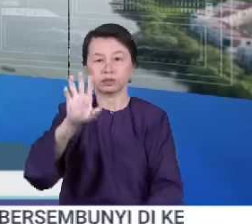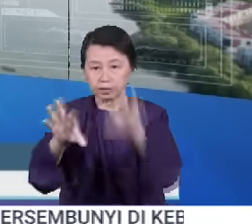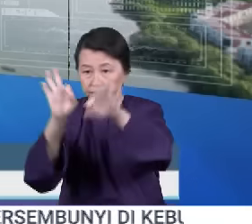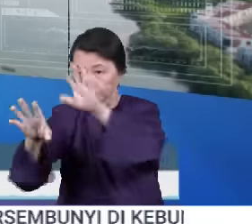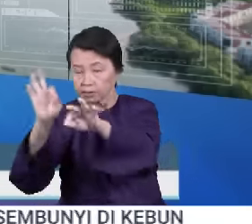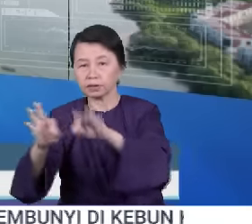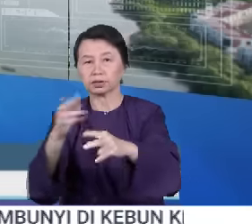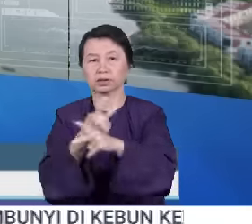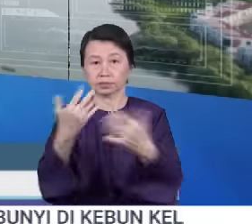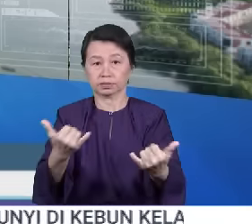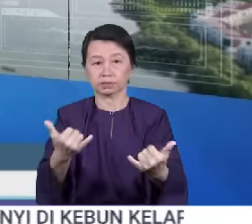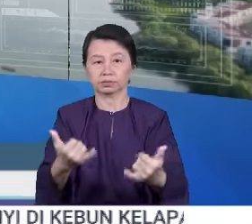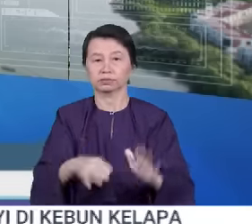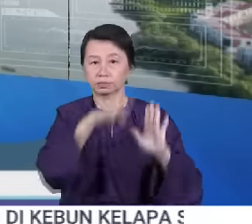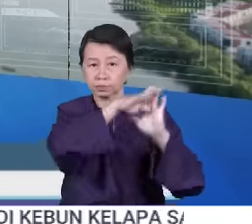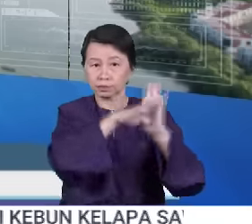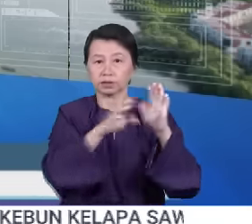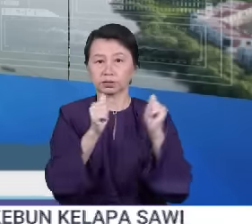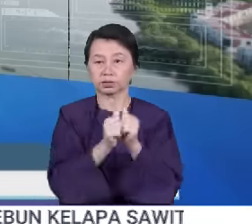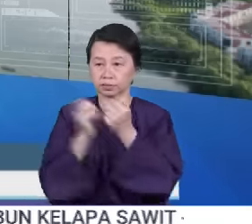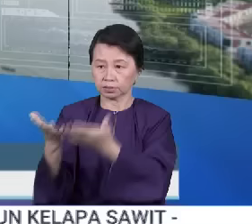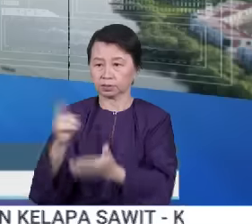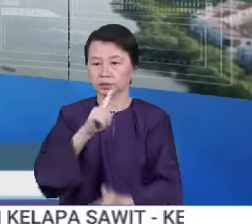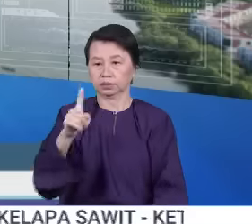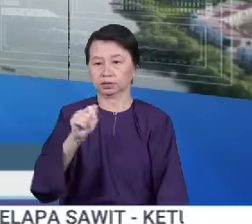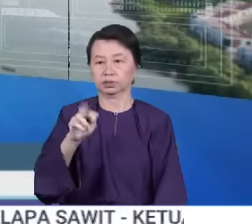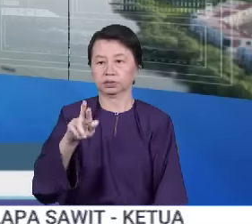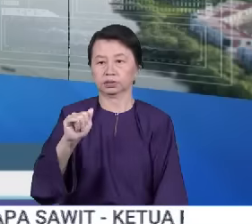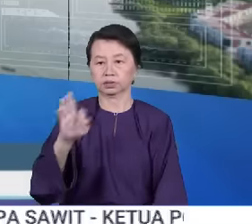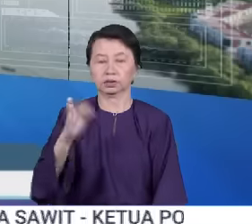ini. Perinciannya kita bersama dengan Zaris Sophia Daud.